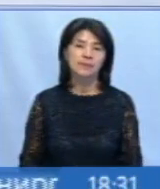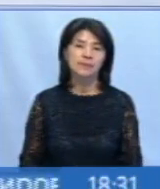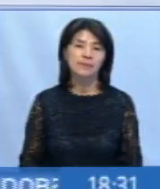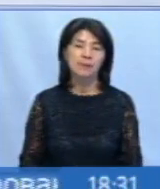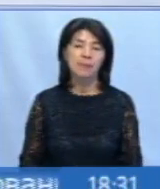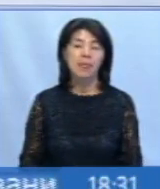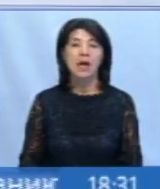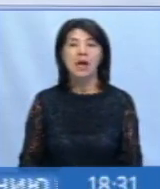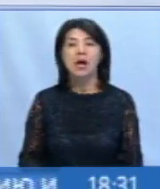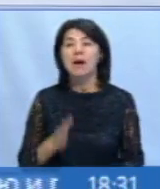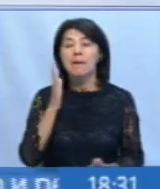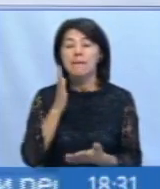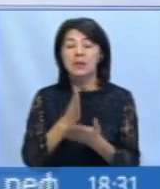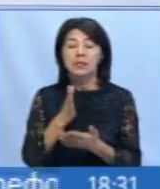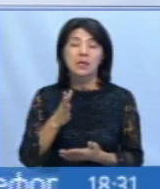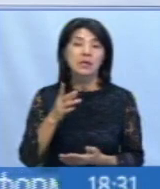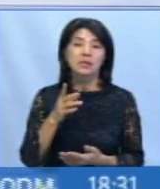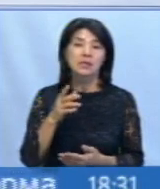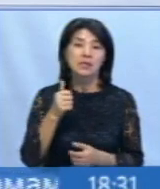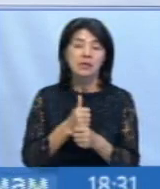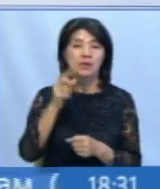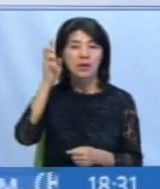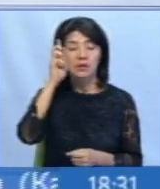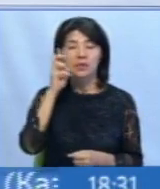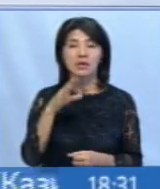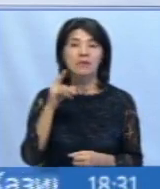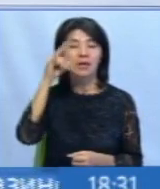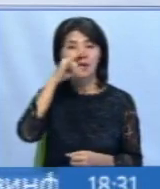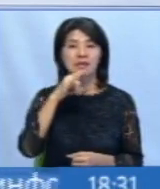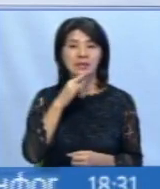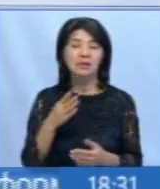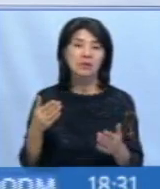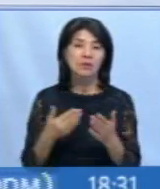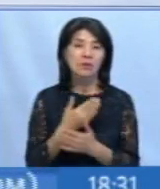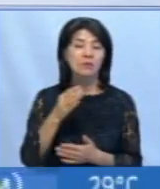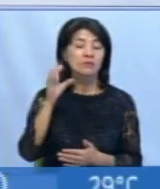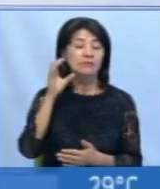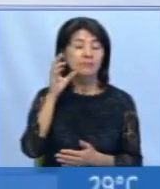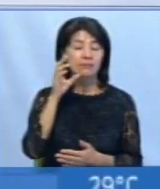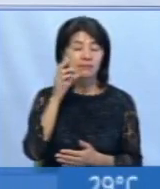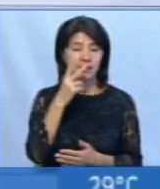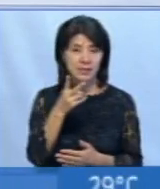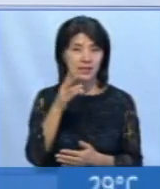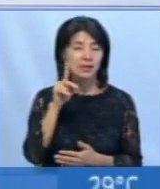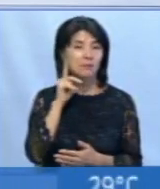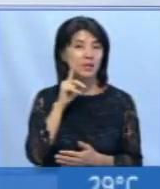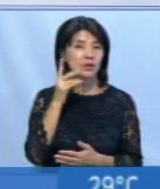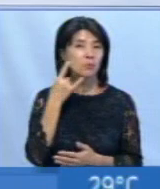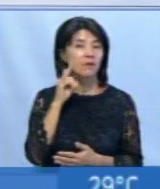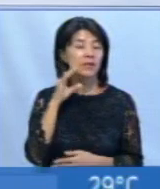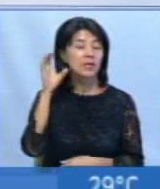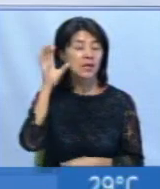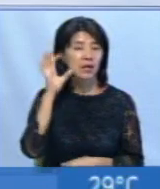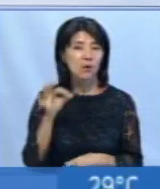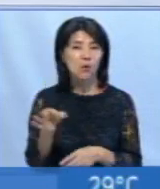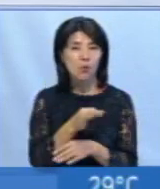Послание главы государства «Казахстан в новой реальности. Время действий» смотрела и молодежь Павлодарской области. Совместный